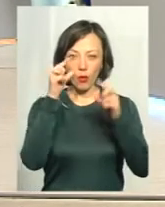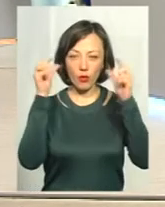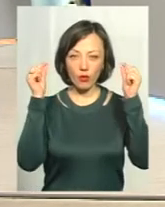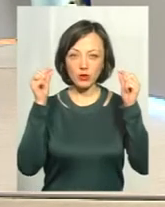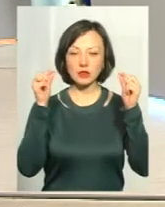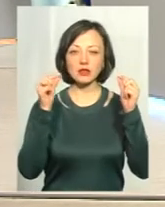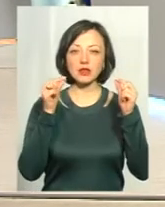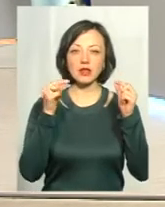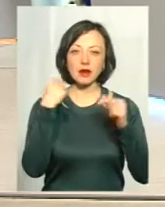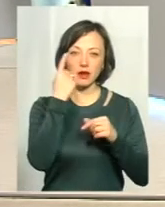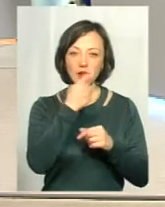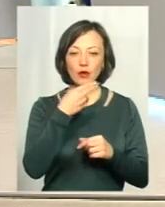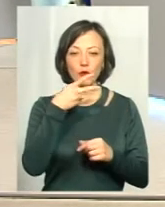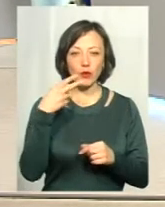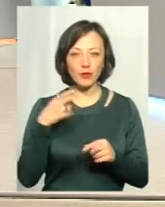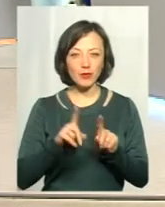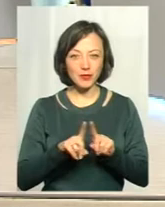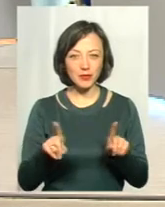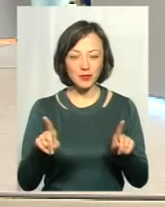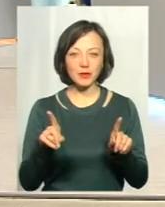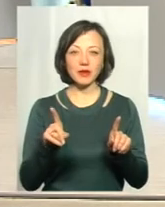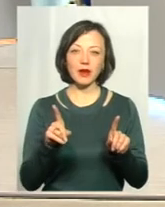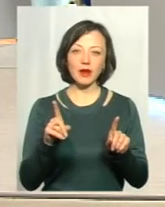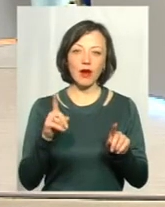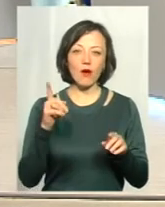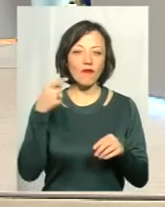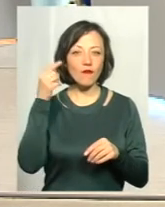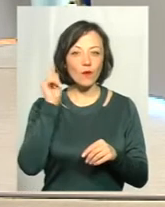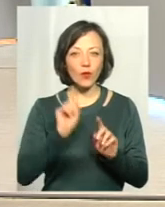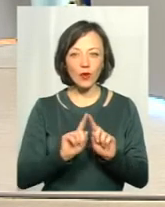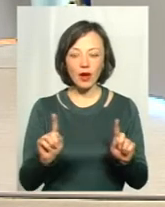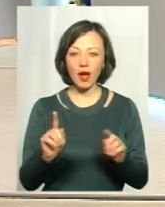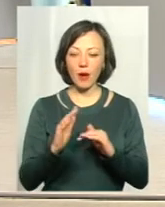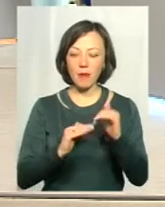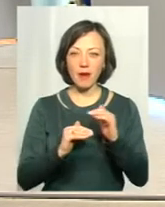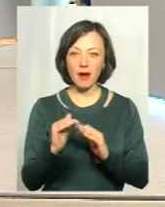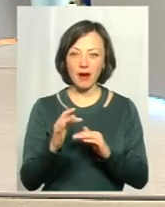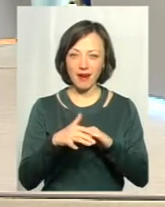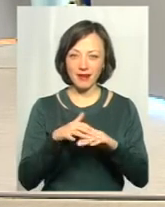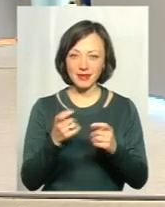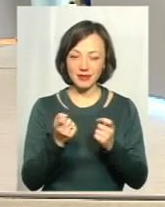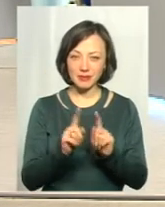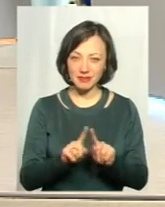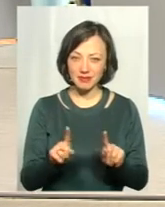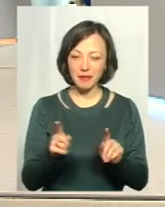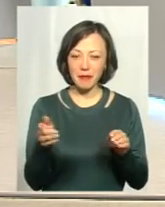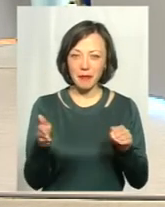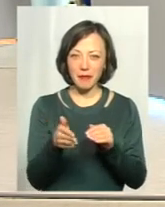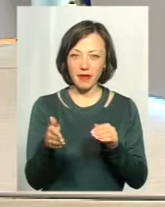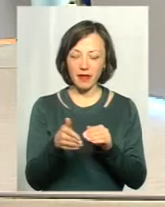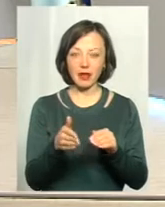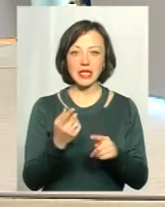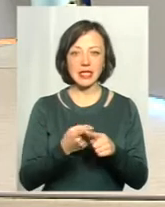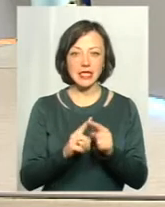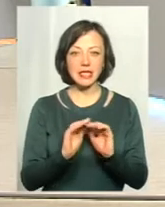лоб, мочка вуха трошки зрощена, трохи укорочений мізинець. І вони,